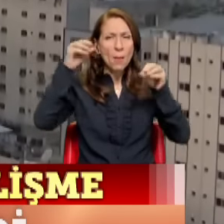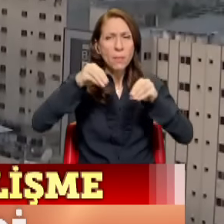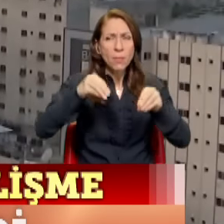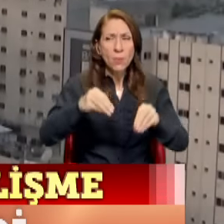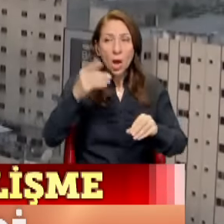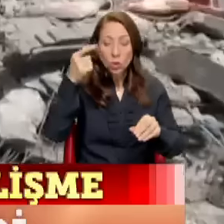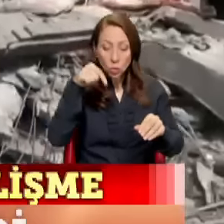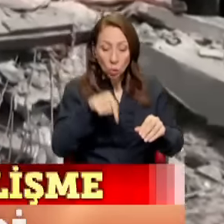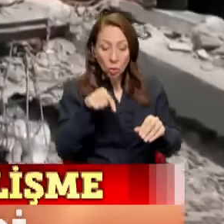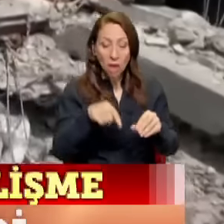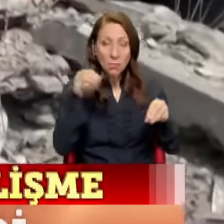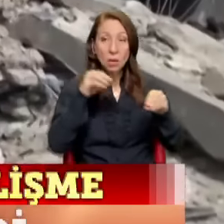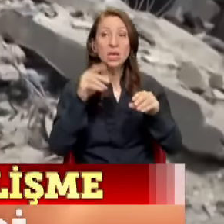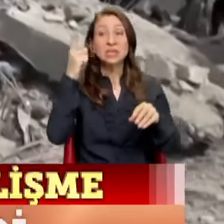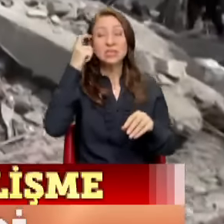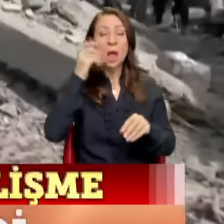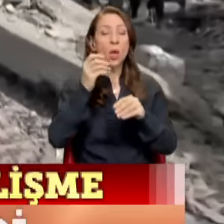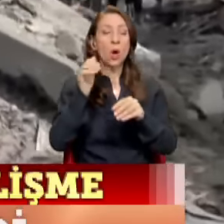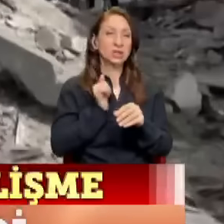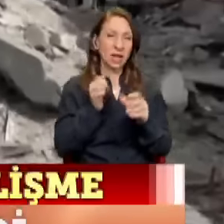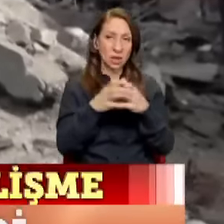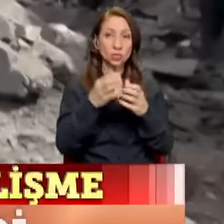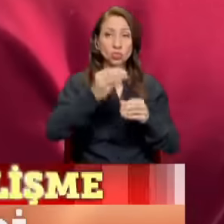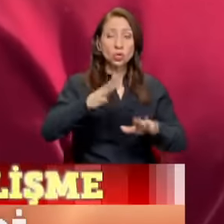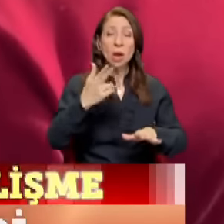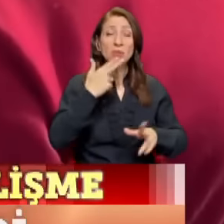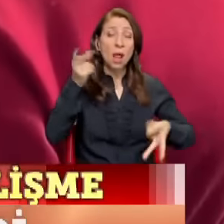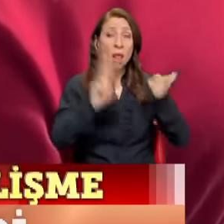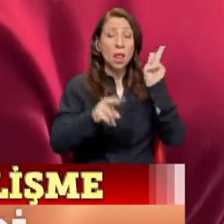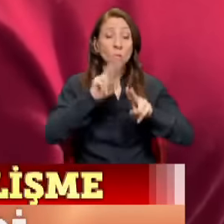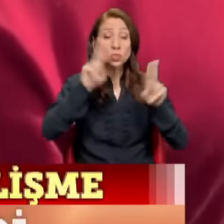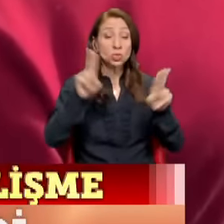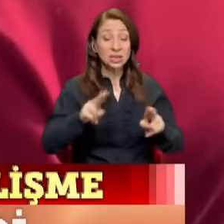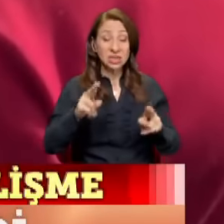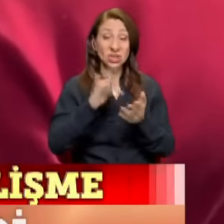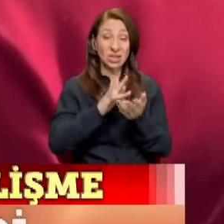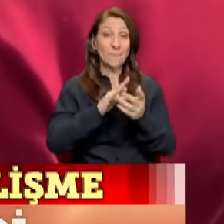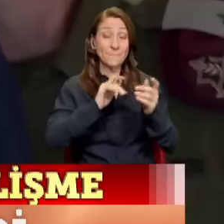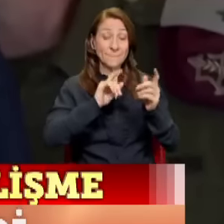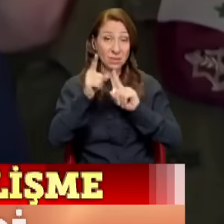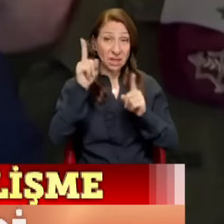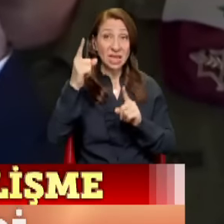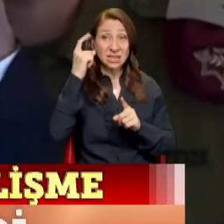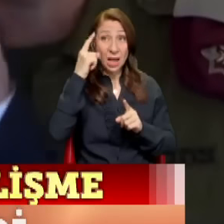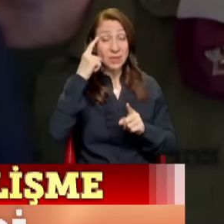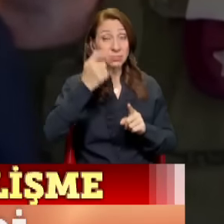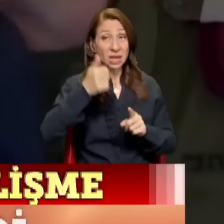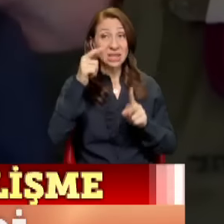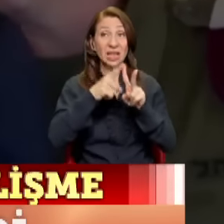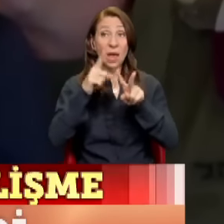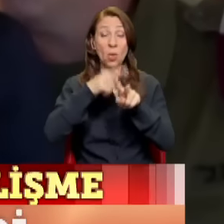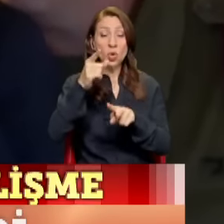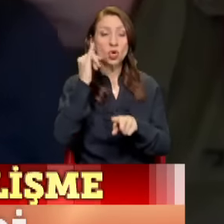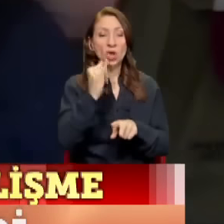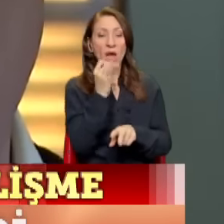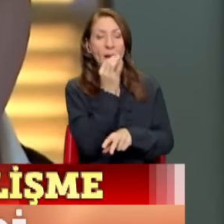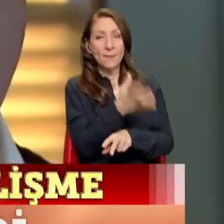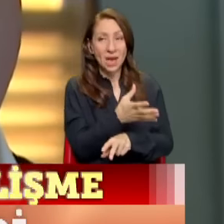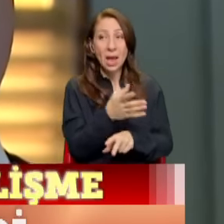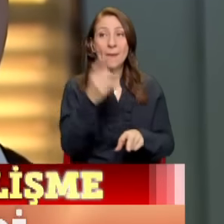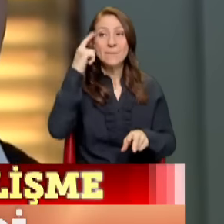taşındı İsrail ordusu çocuk ve kadınları katlederken uluslararası ceza mahkemesinden İsrail başbakanı netanyahu'ya kötü haber